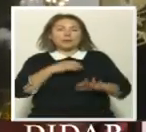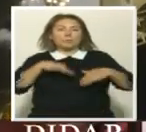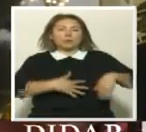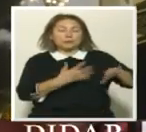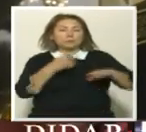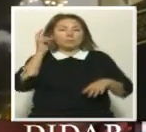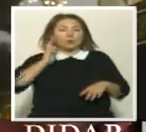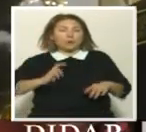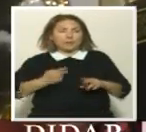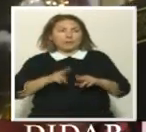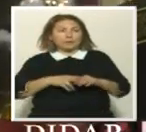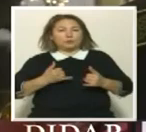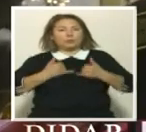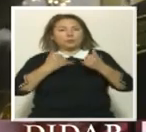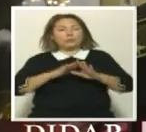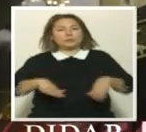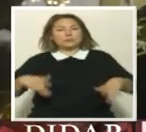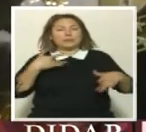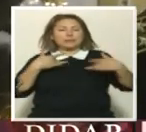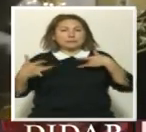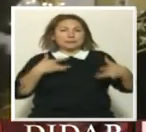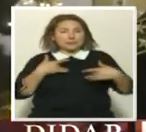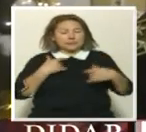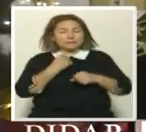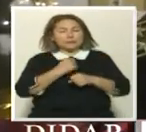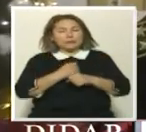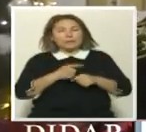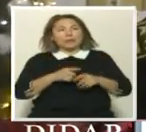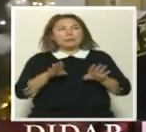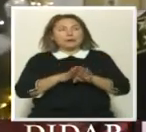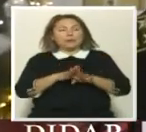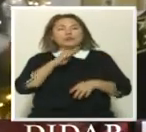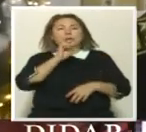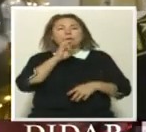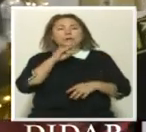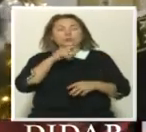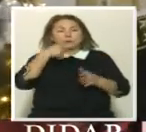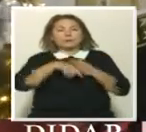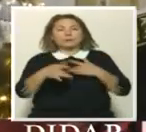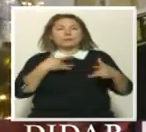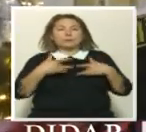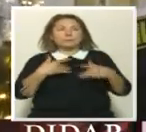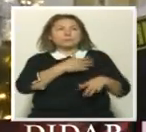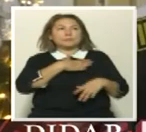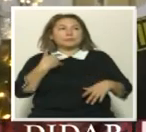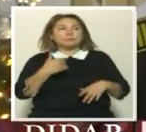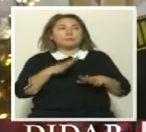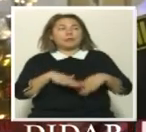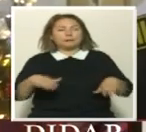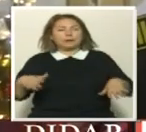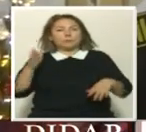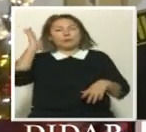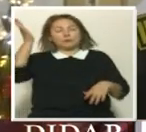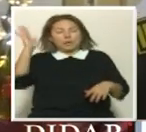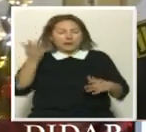арналған мерекелік жаңа жылдық іс-шаралар өтті, концерттік шаралар мына Жантөрен театрында. Бұл жерде бала біздің